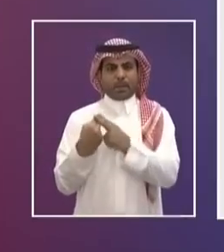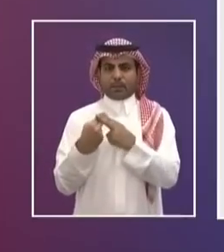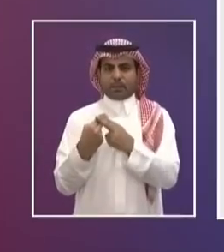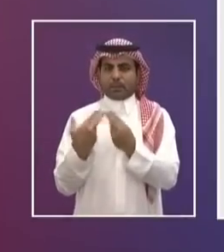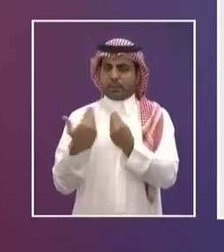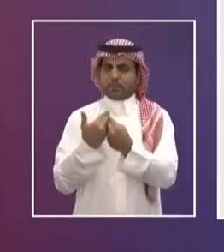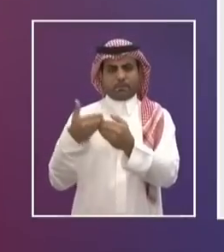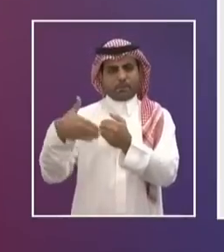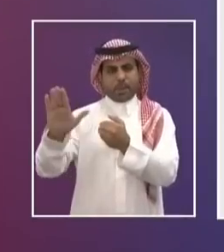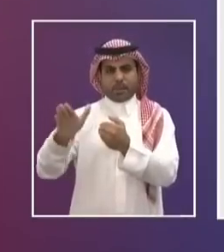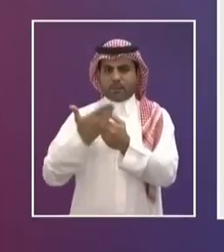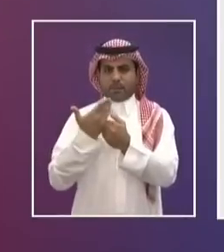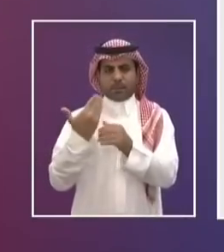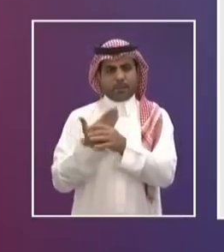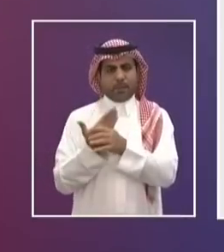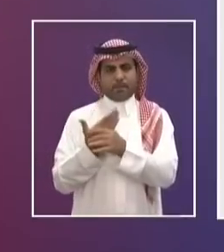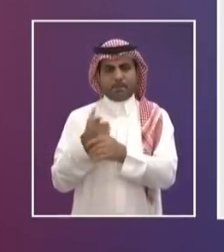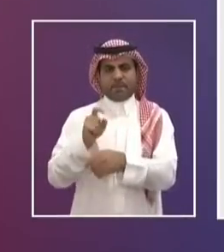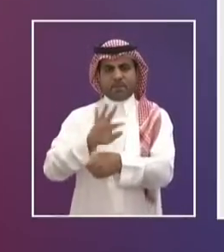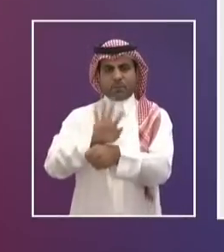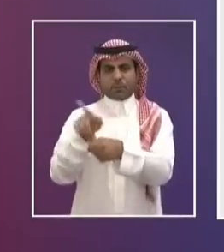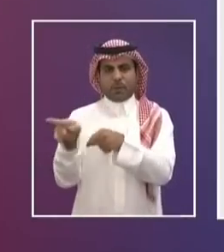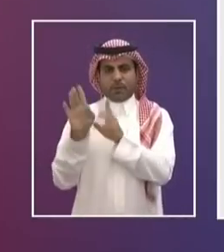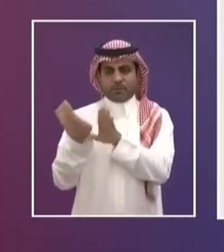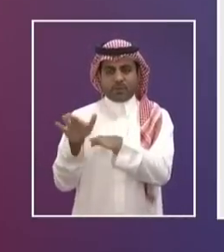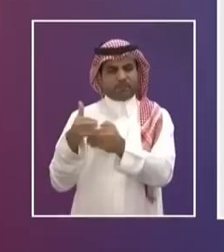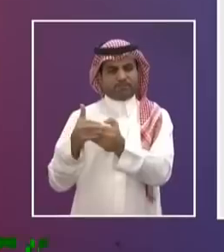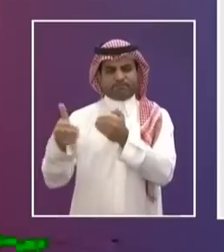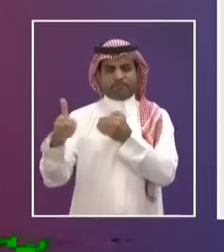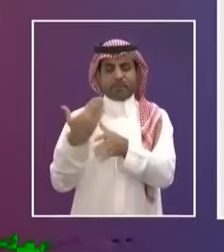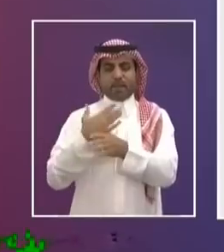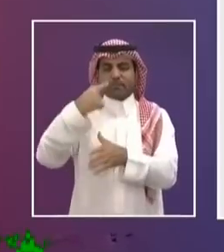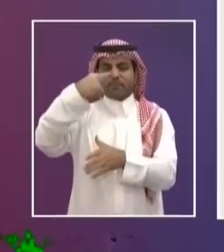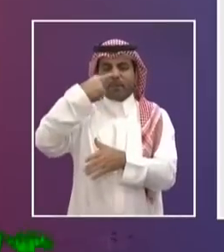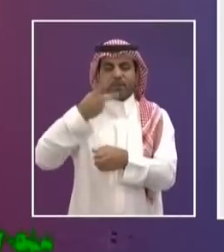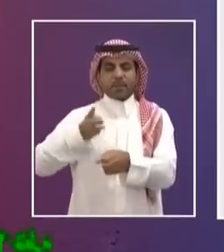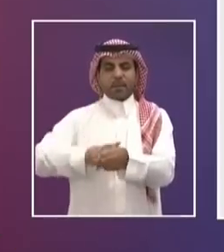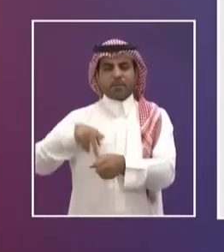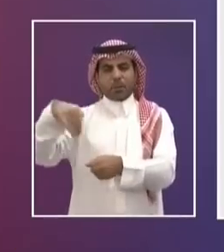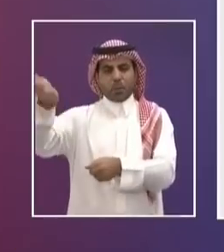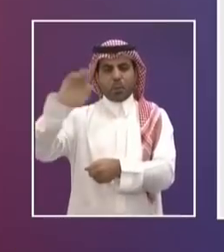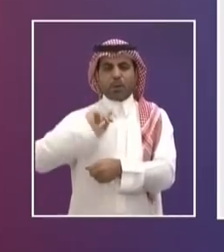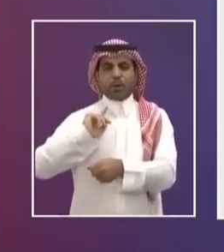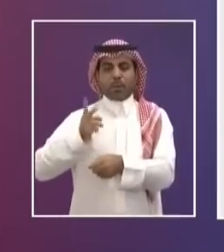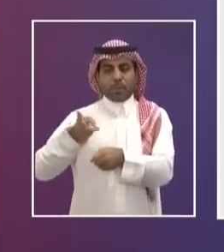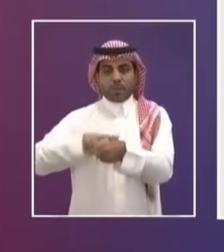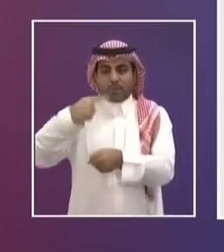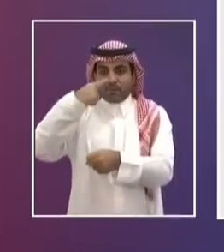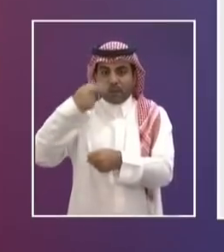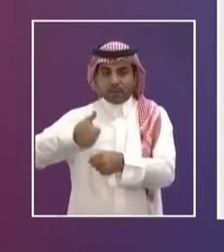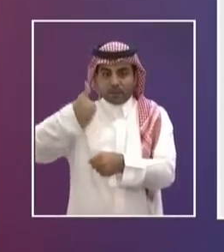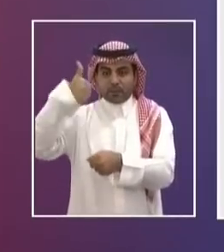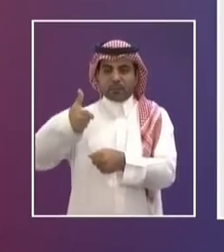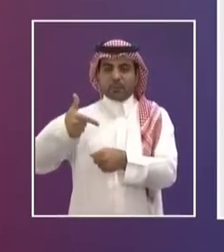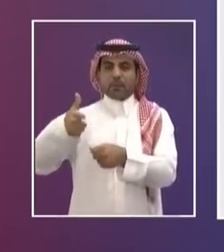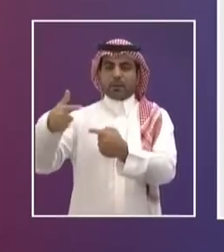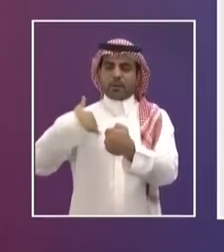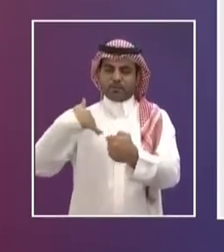الجلوس معه مجددا ما لم يكن هنالك فحص أو شيء من هذا القبيل، أو يترددون، أو هنالك شيء من التعامل